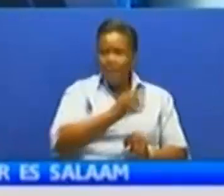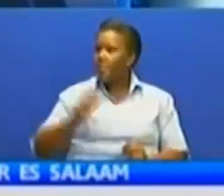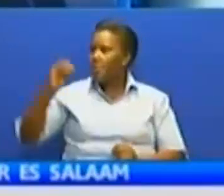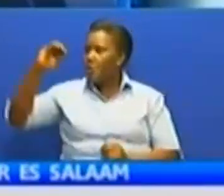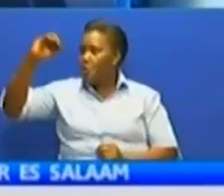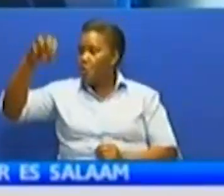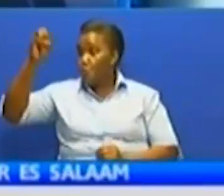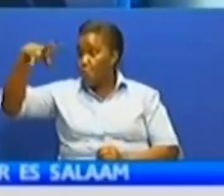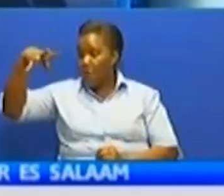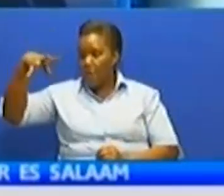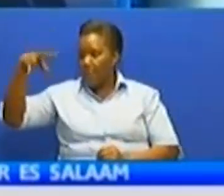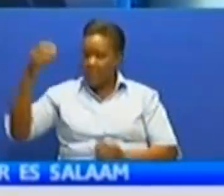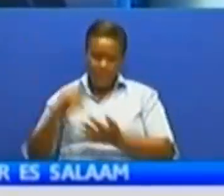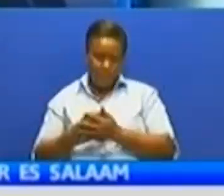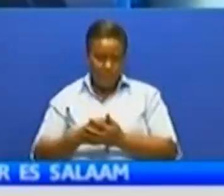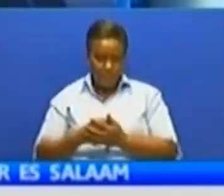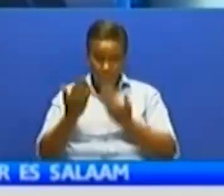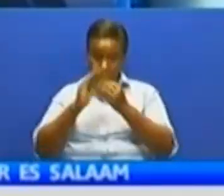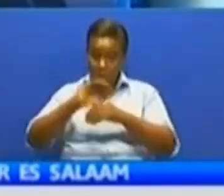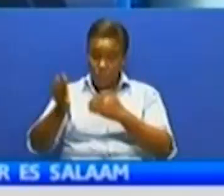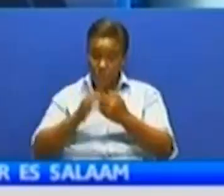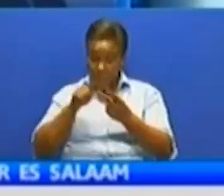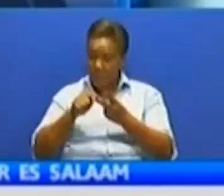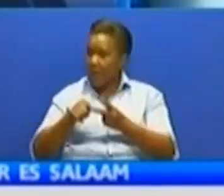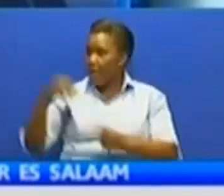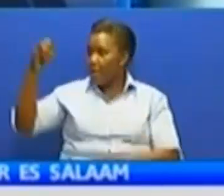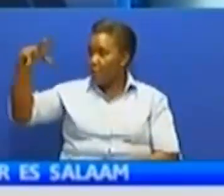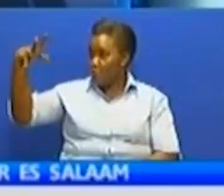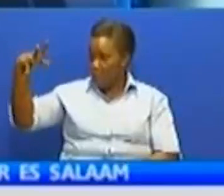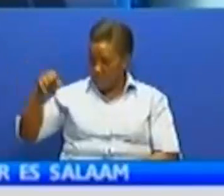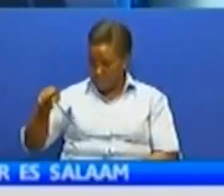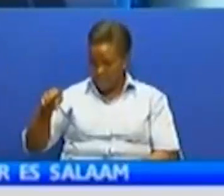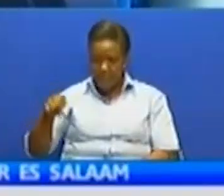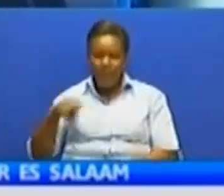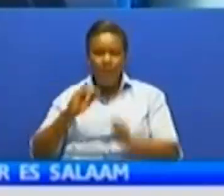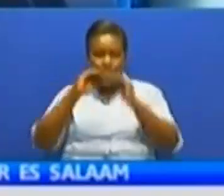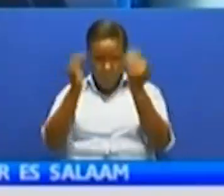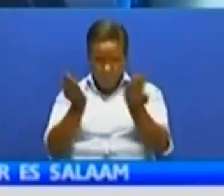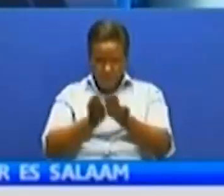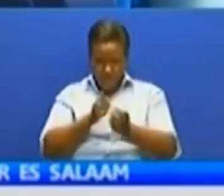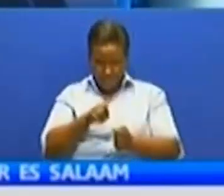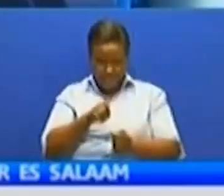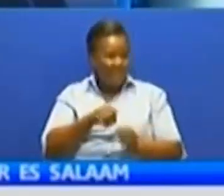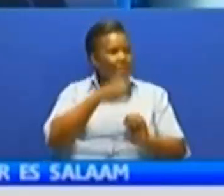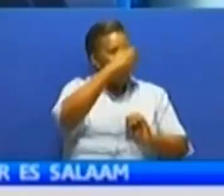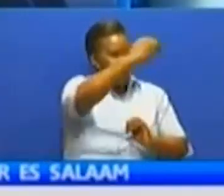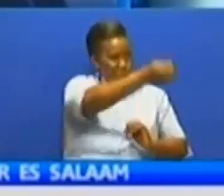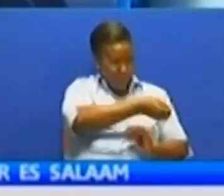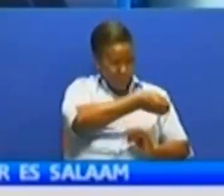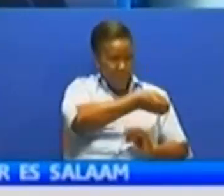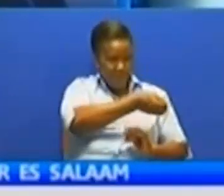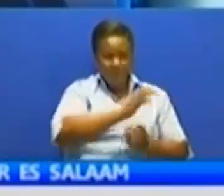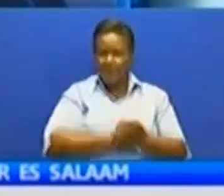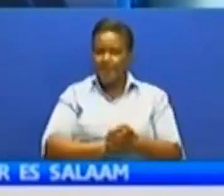mnyofu. Mara nyingi mstari sio mnyofu. Kwa hiyo kila mwezi, ingawa mwezi unazunguka dunia kila mwezi, sio